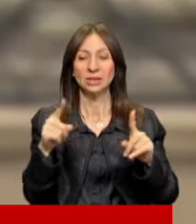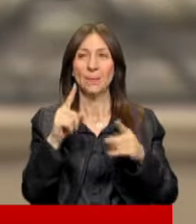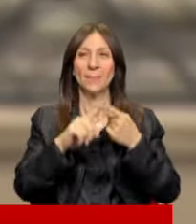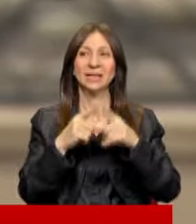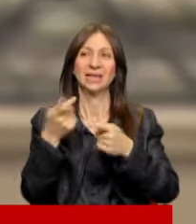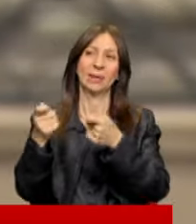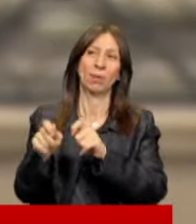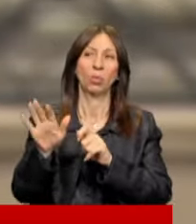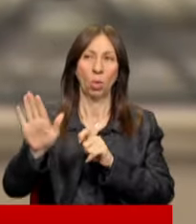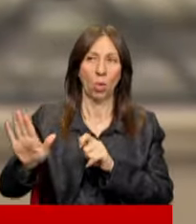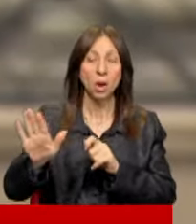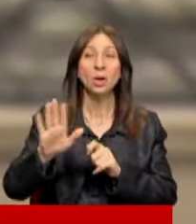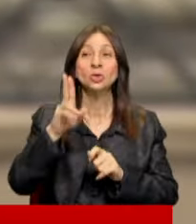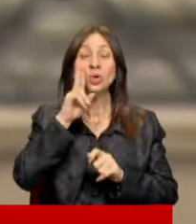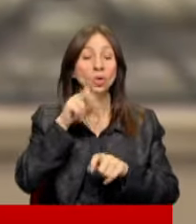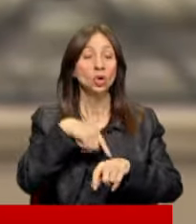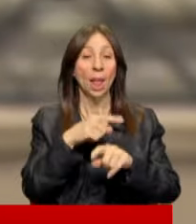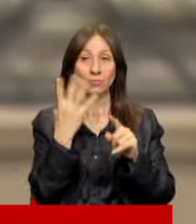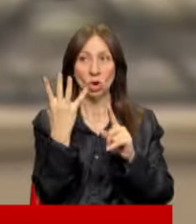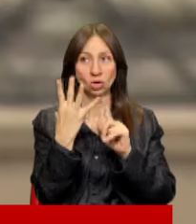parti kapatılıyor. Son dönem